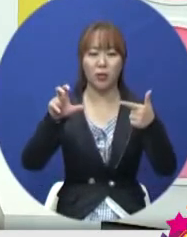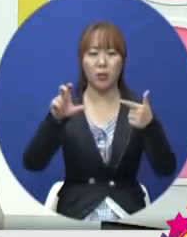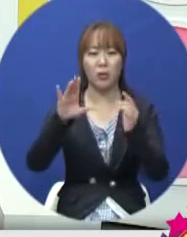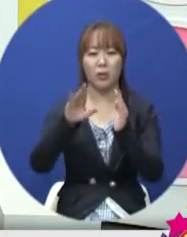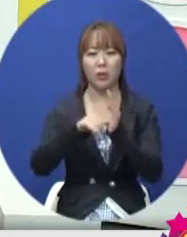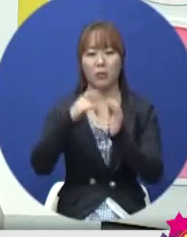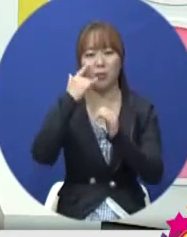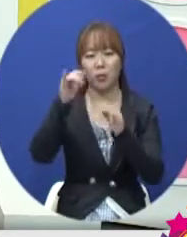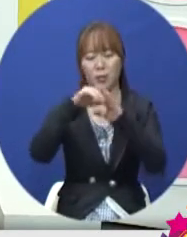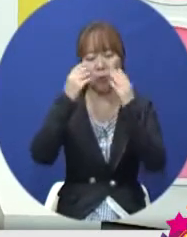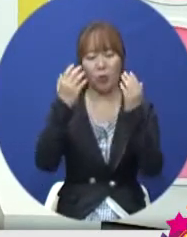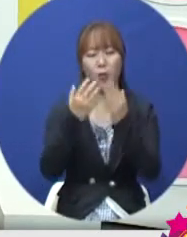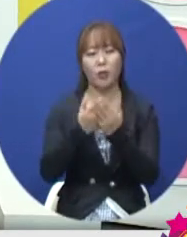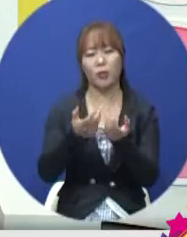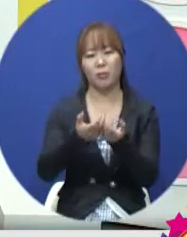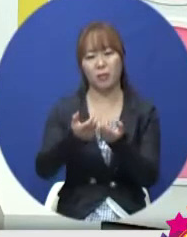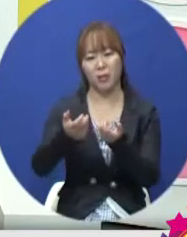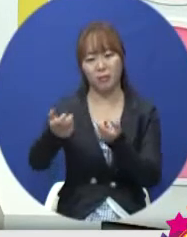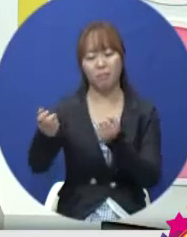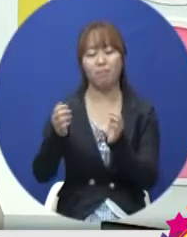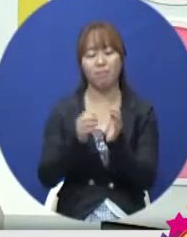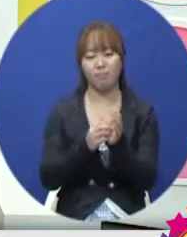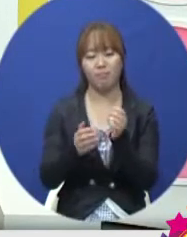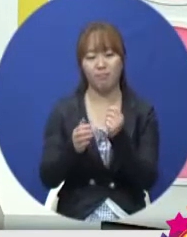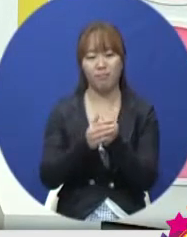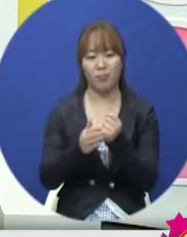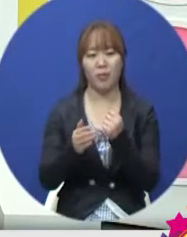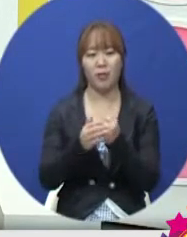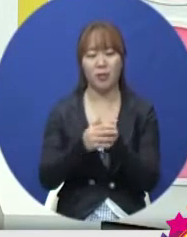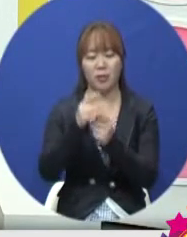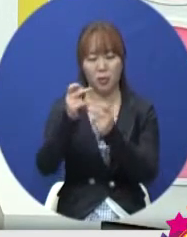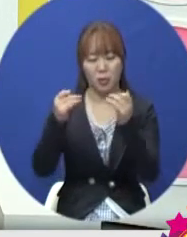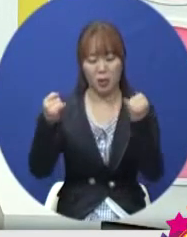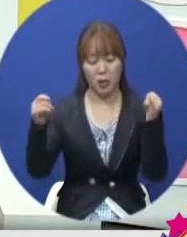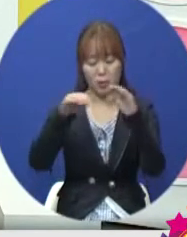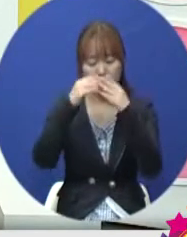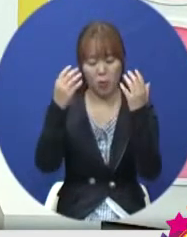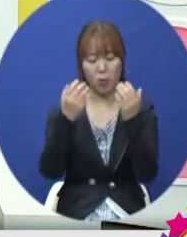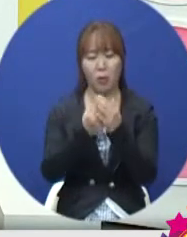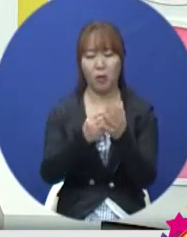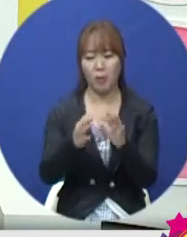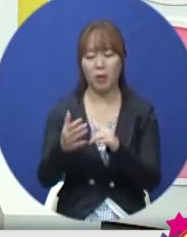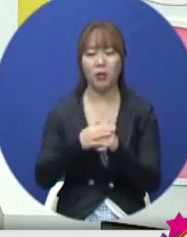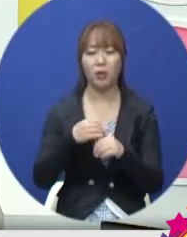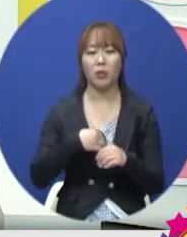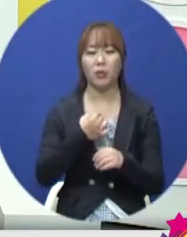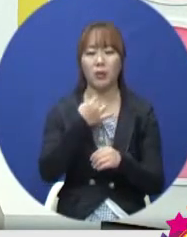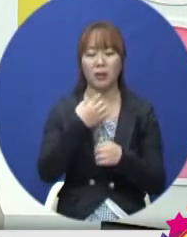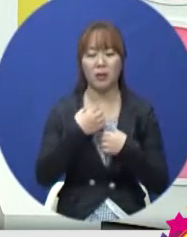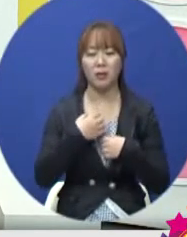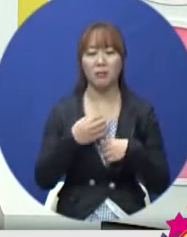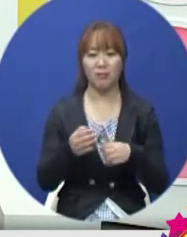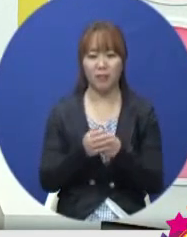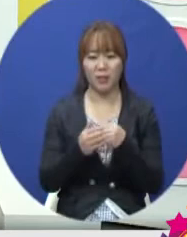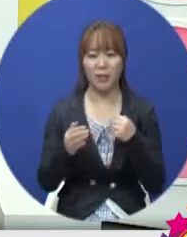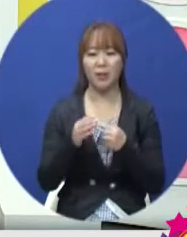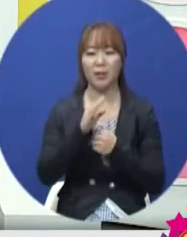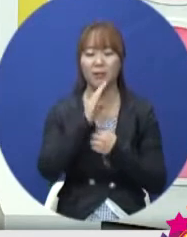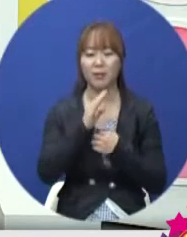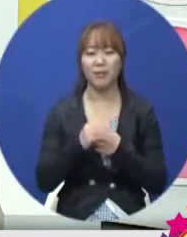다 돌아가셨어요. 네, 네. 예, 그래갖고 형제간들도 다 돌아가, 나 혼자 남았어요. 그래서 네.